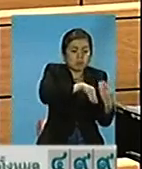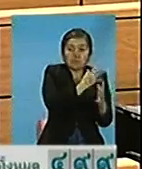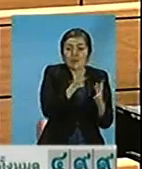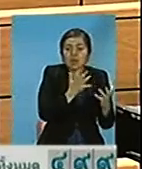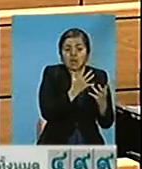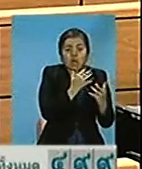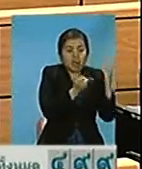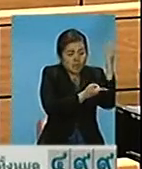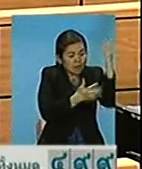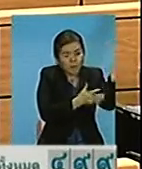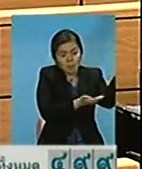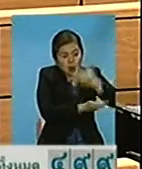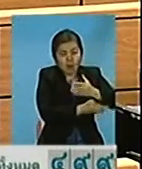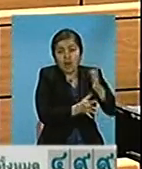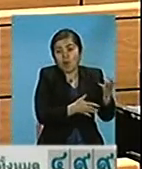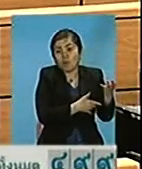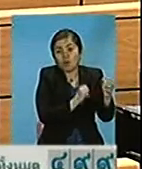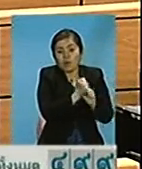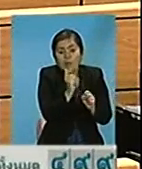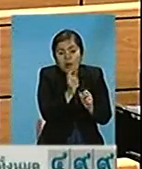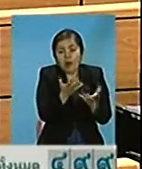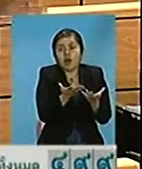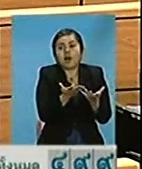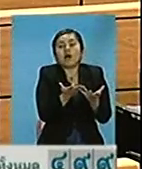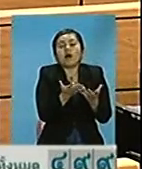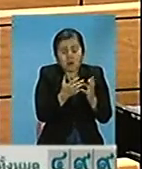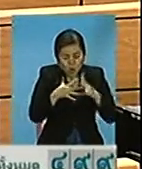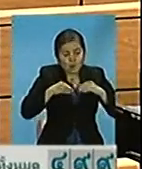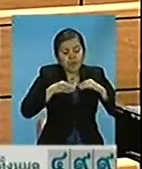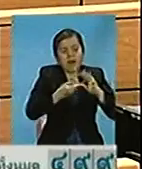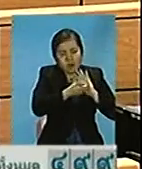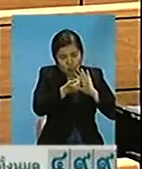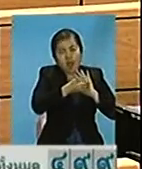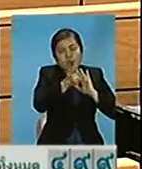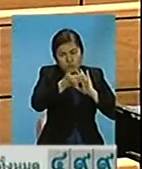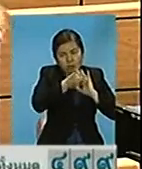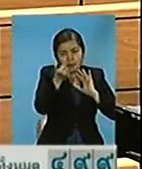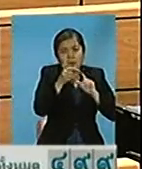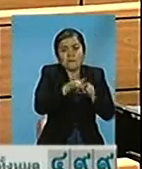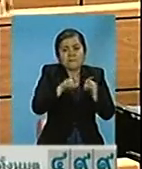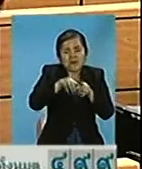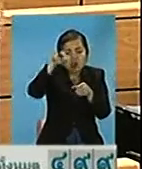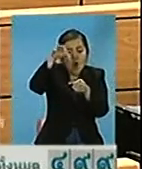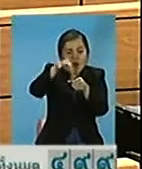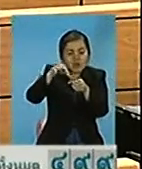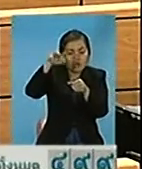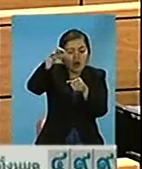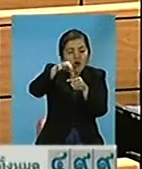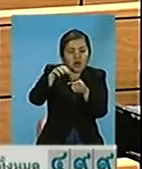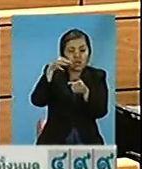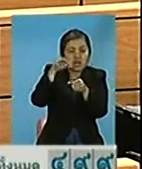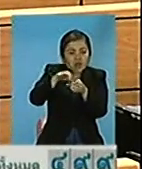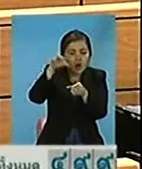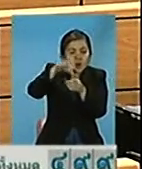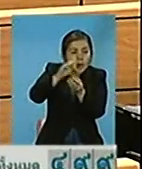ไม่มีพี่น้องเกษตรกรทั้งหลายก็เลยยอมให้หักเงินไว้ถ้าพูดง่ายเอาเงินใส่กระปุกไว้ทีละ5บาท5บาท